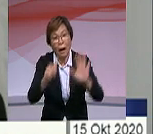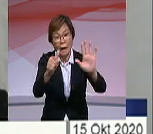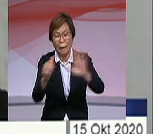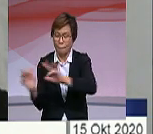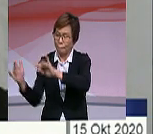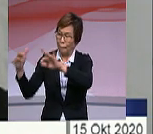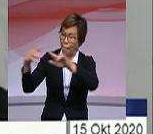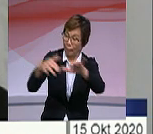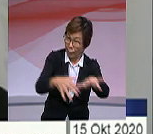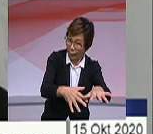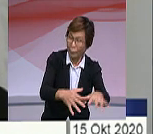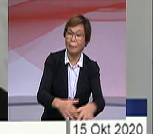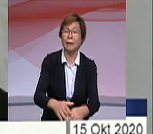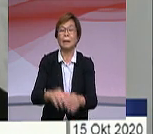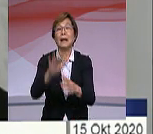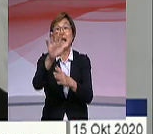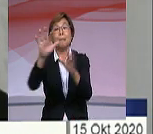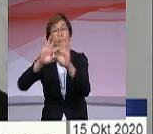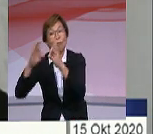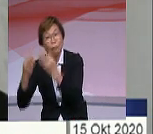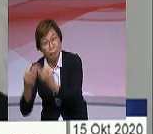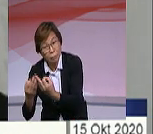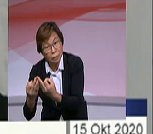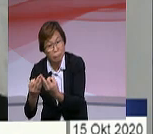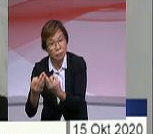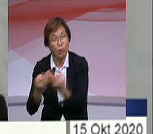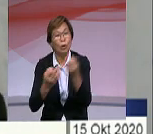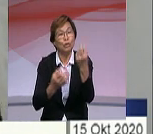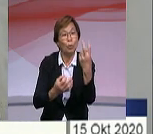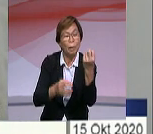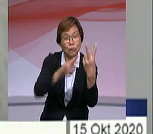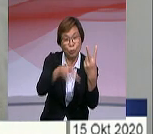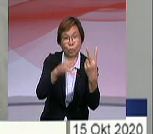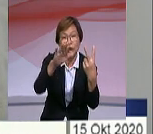pengunjung dan 5 ahli keluarga kes